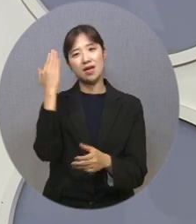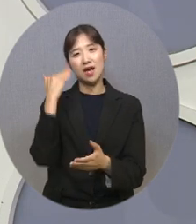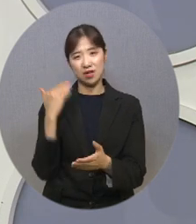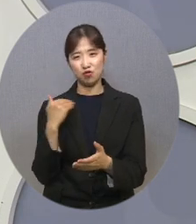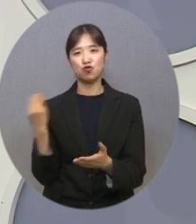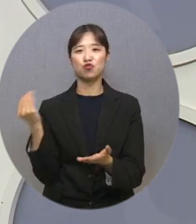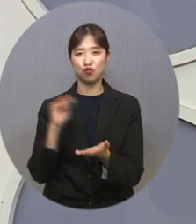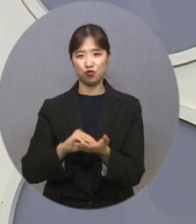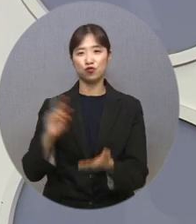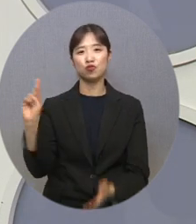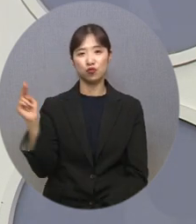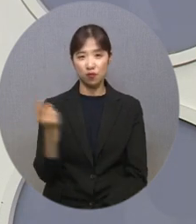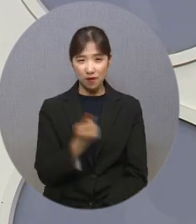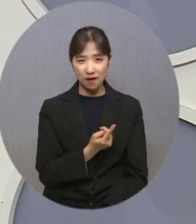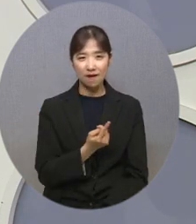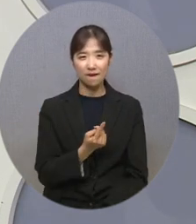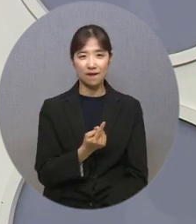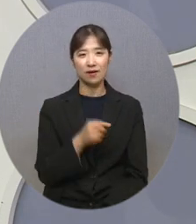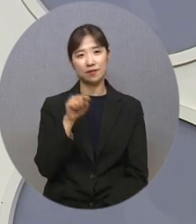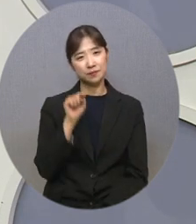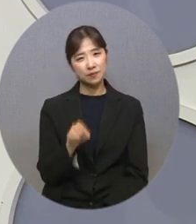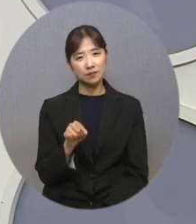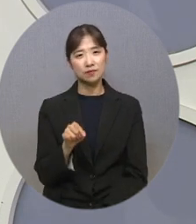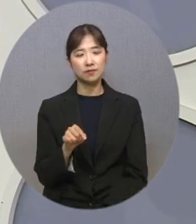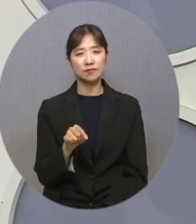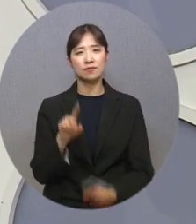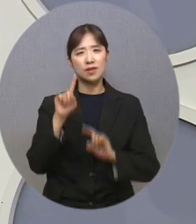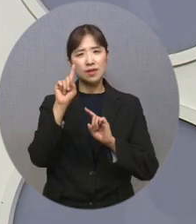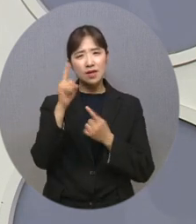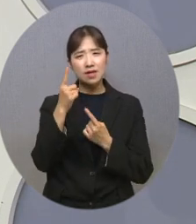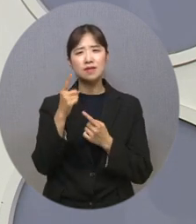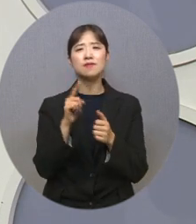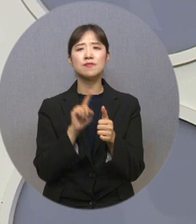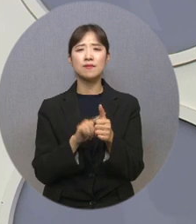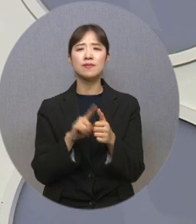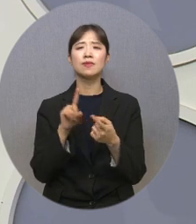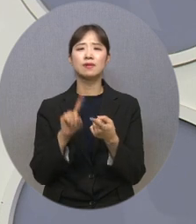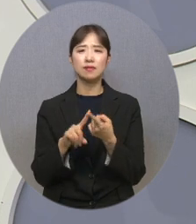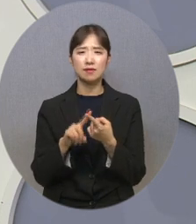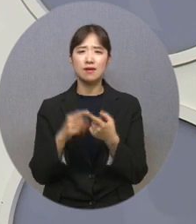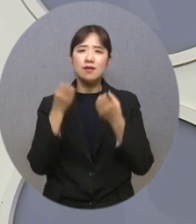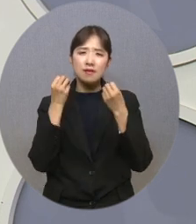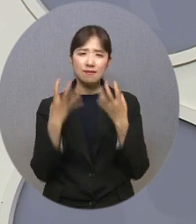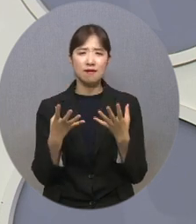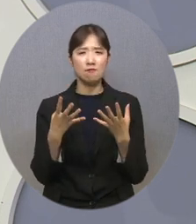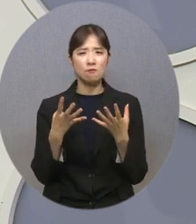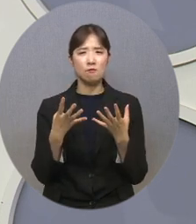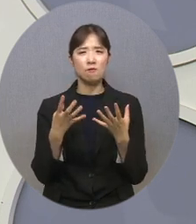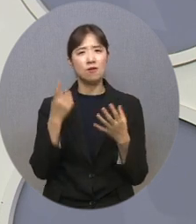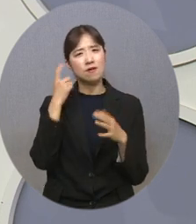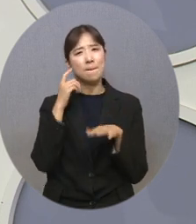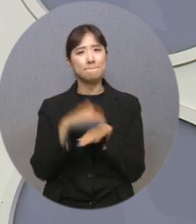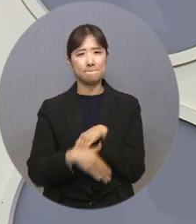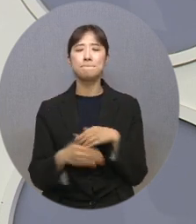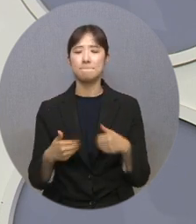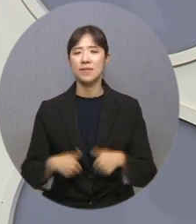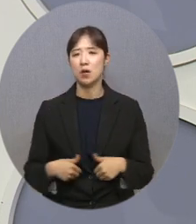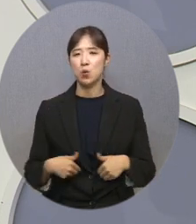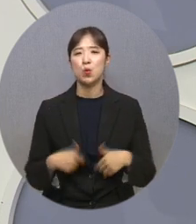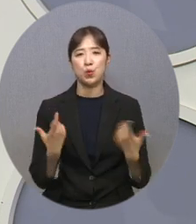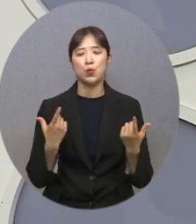한국에 들어와서 이건 이승만 박사에 대한 새로운 접근이